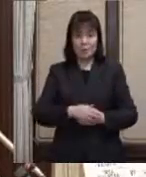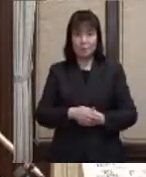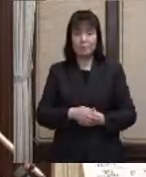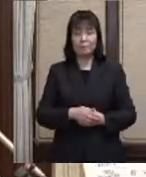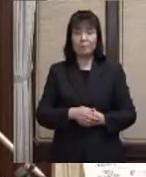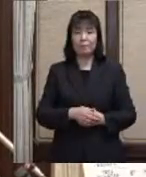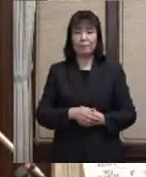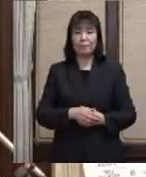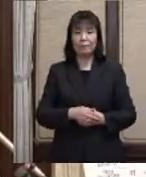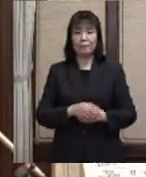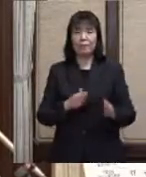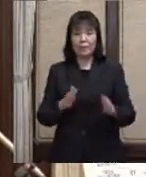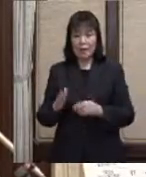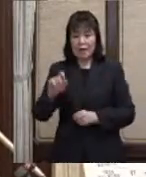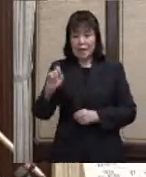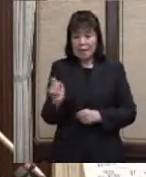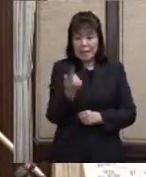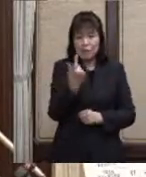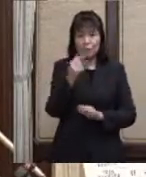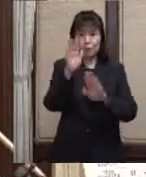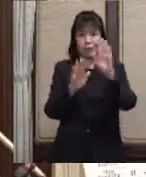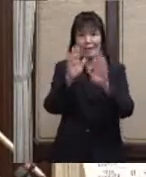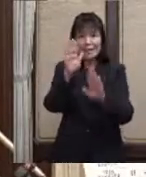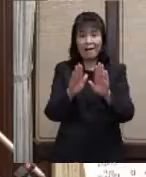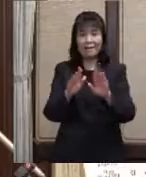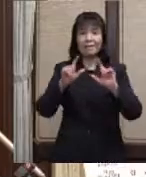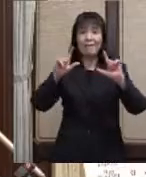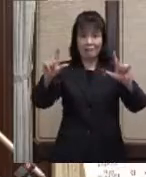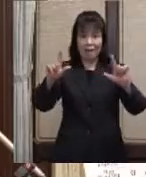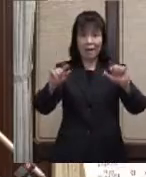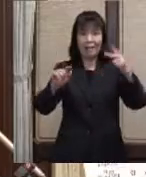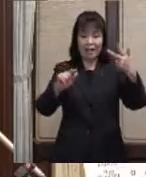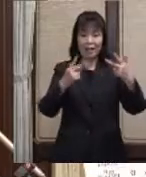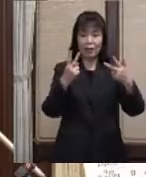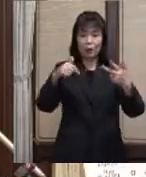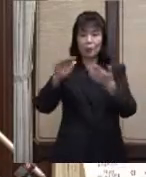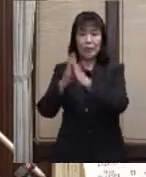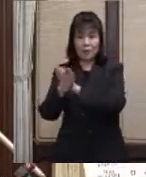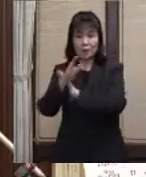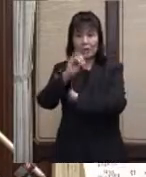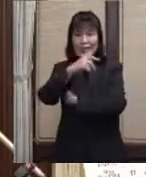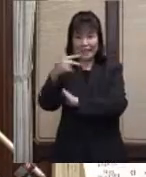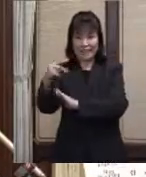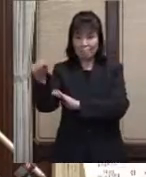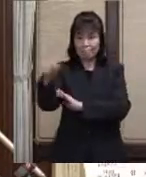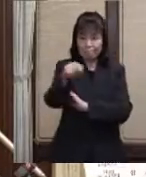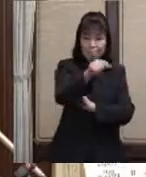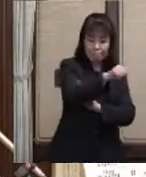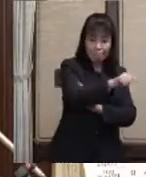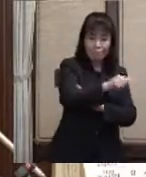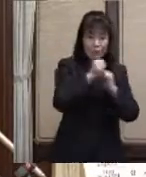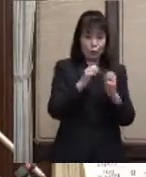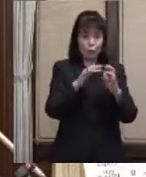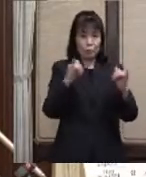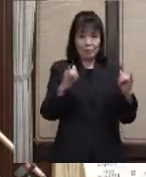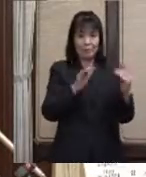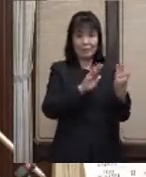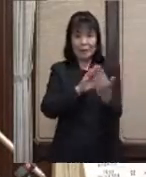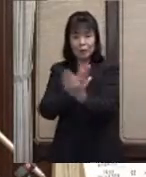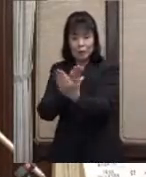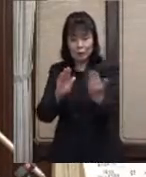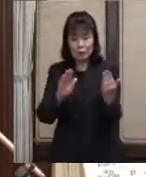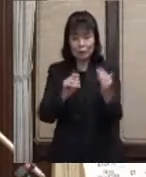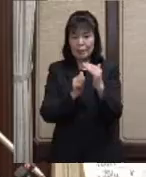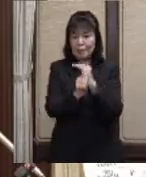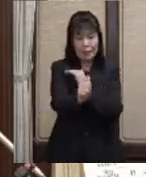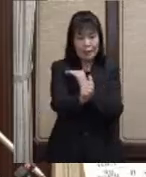緊急事態宣言が行われた7都府県の知事からは、 それぞれの住民に対する外出自